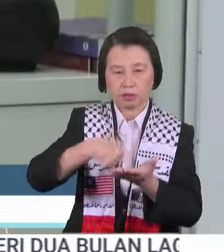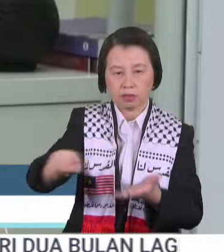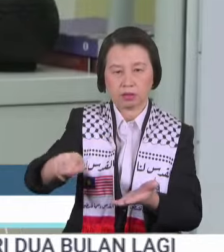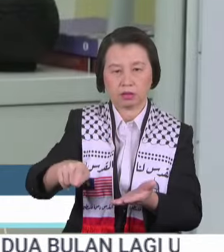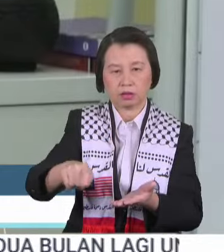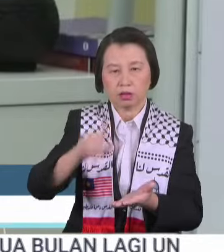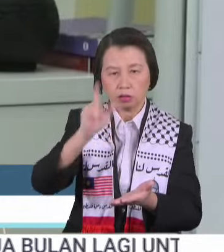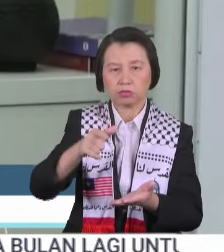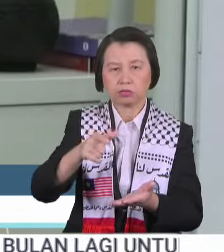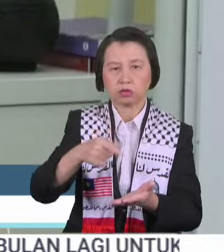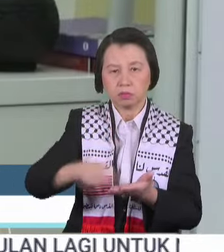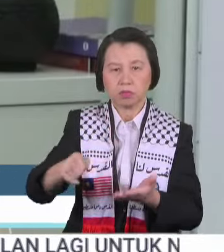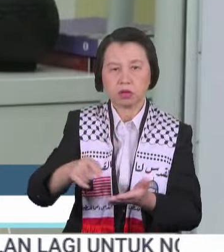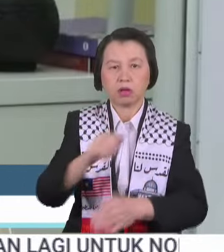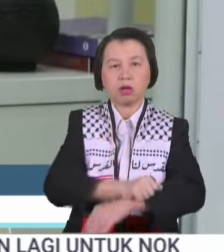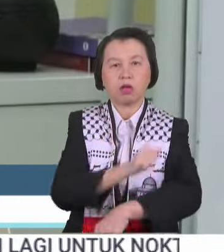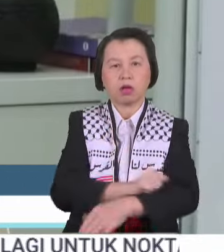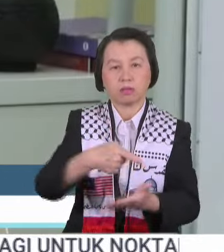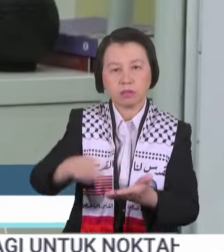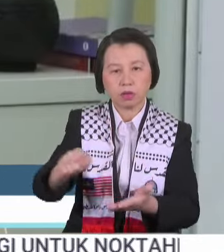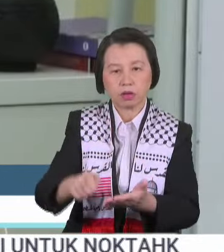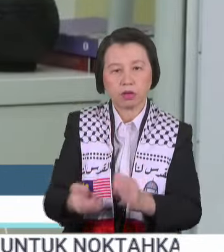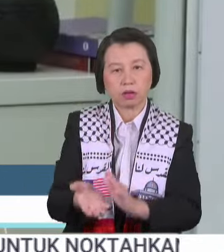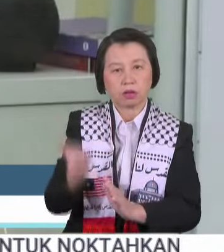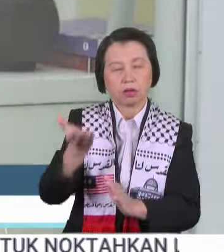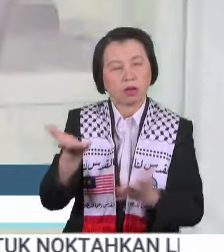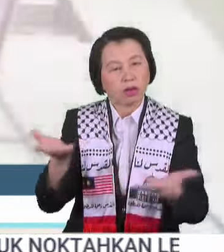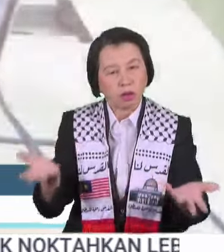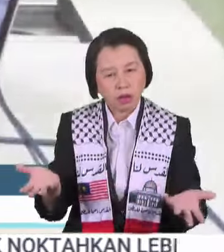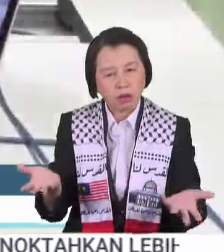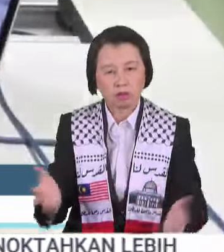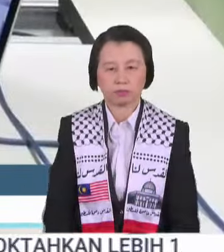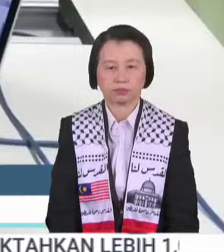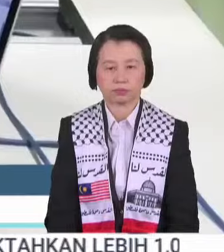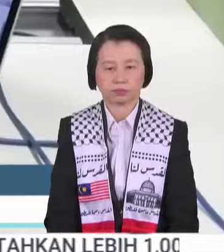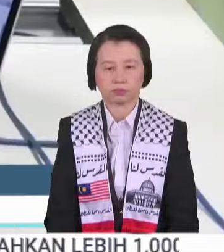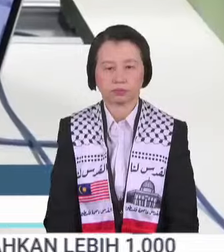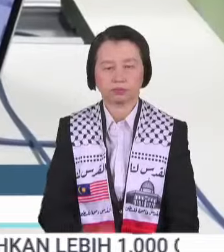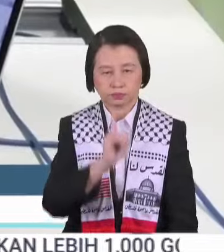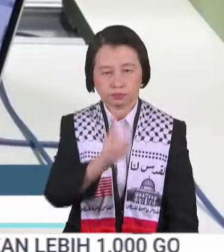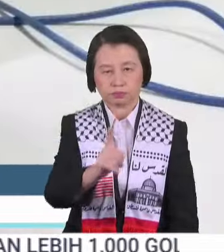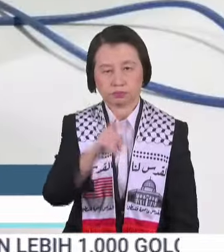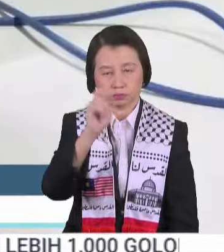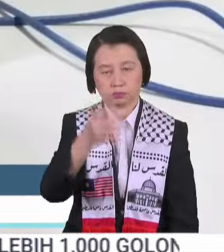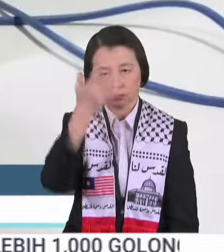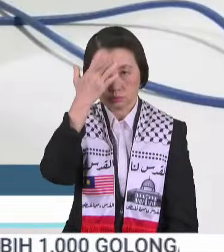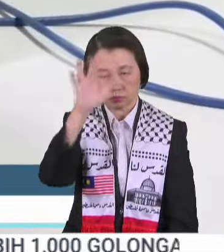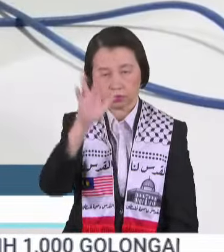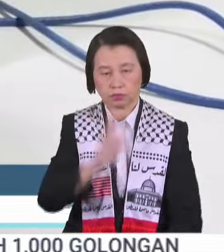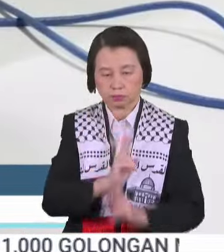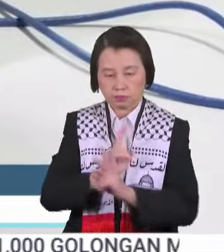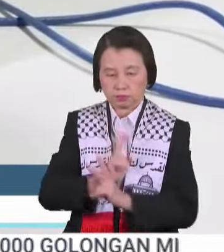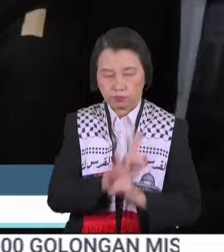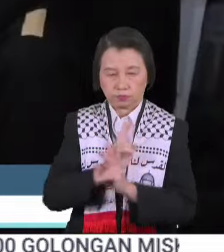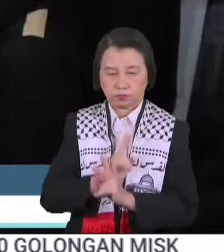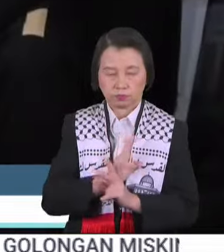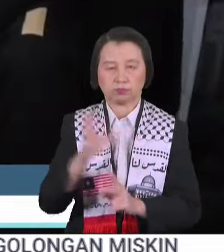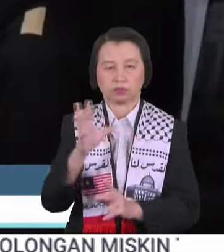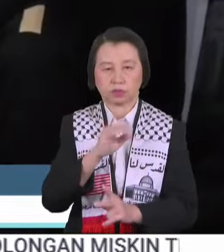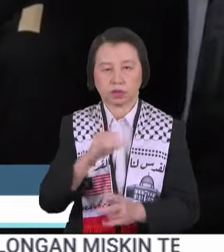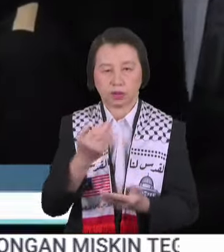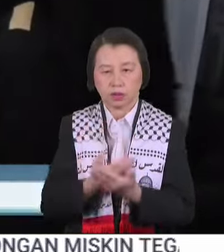kepada kelewatan itu. Maka itu tidak dibenarkan dalam Islam. Umat Islam juga harus bijak dan berhati-hati